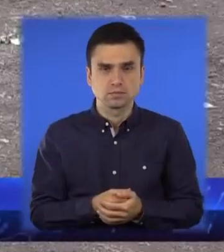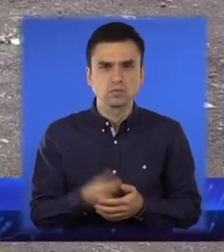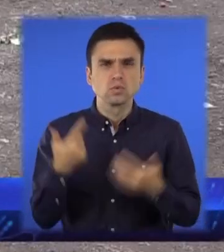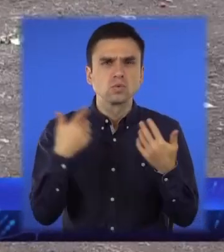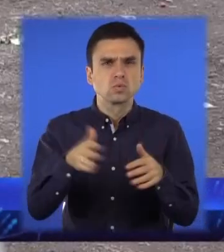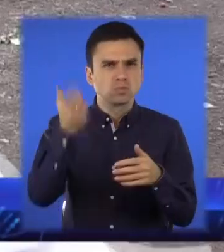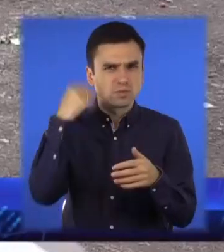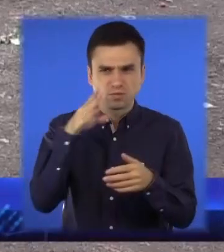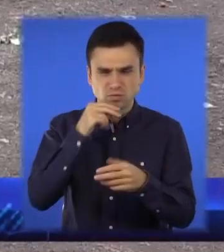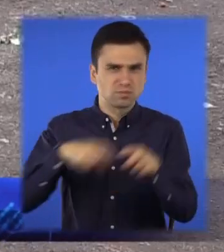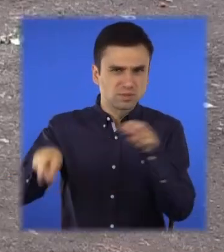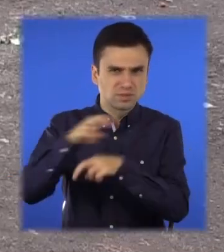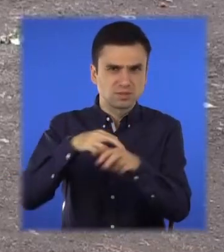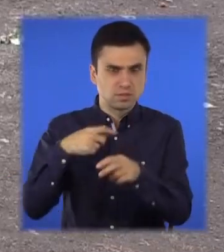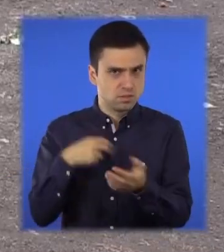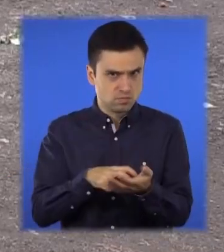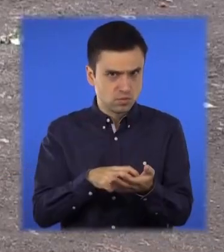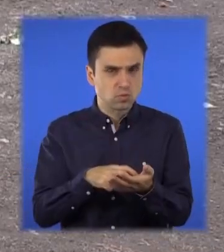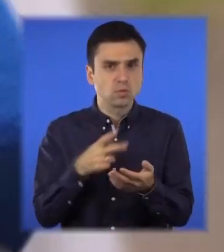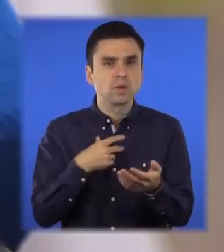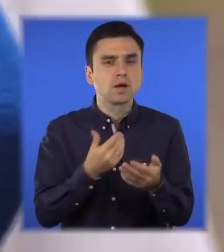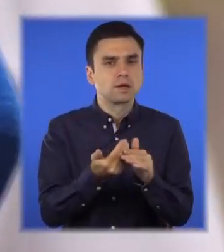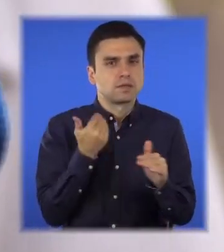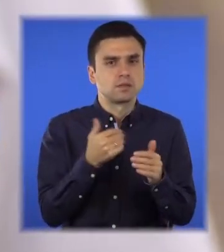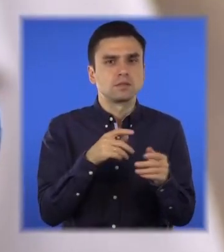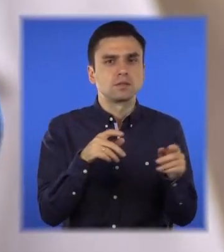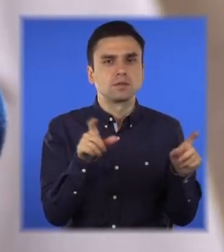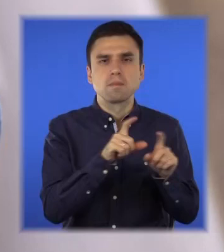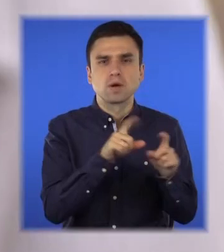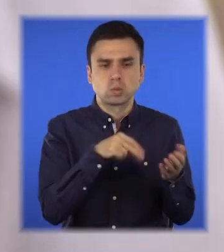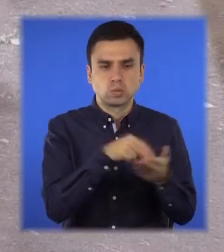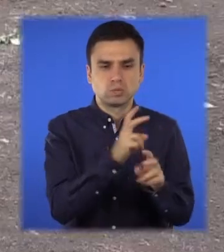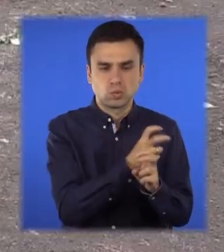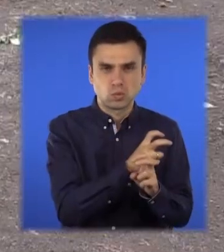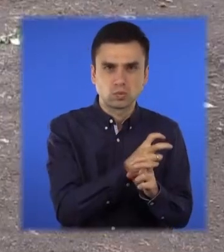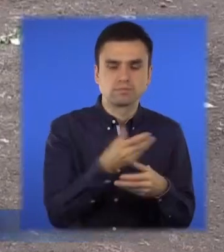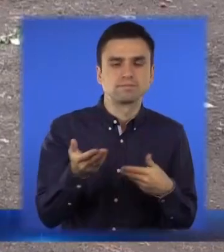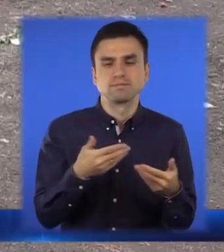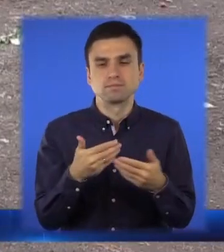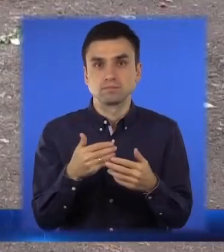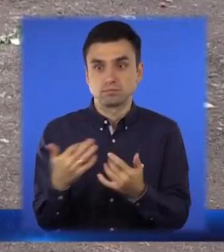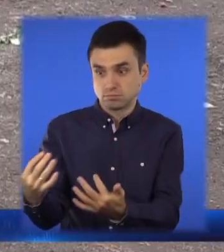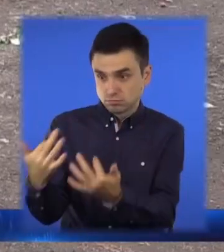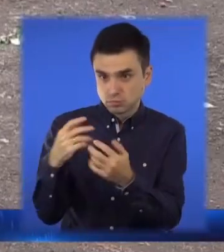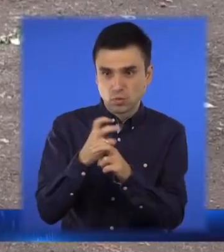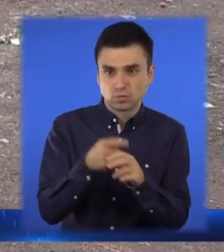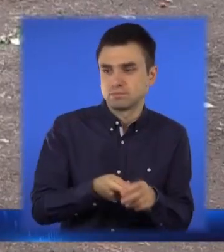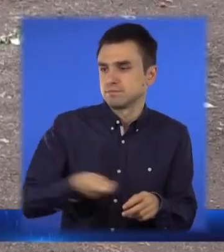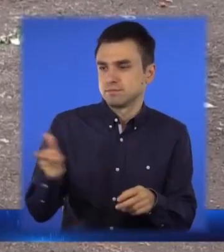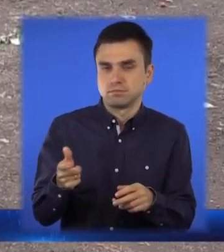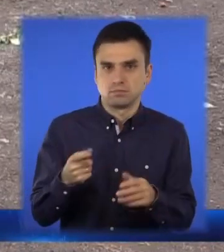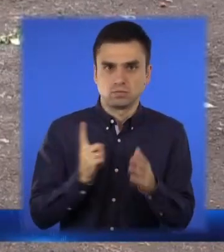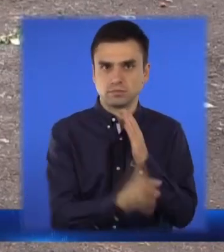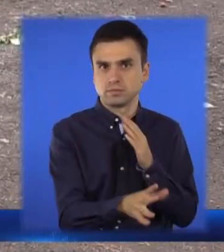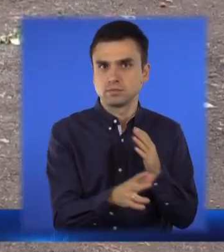боюсь, иду, бросаю так косточку или что-то брошу. Нападали, своими глазами видела, как вот эта собака